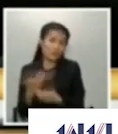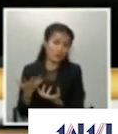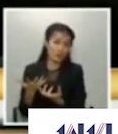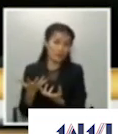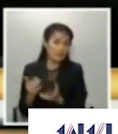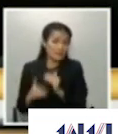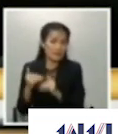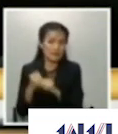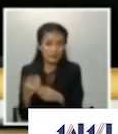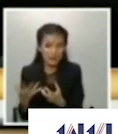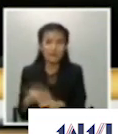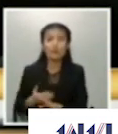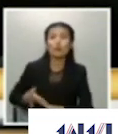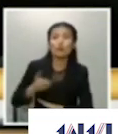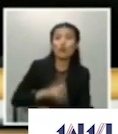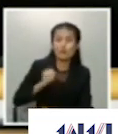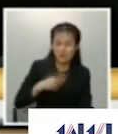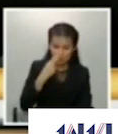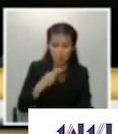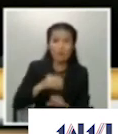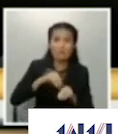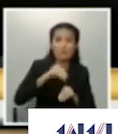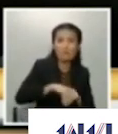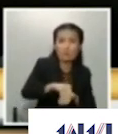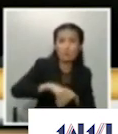พื้นที่หรือการแบ่งพื้นที่เพาะปลูกซึ่ง